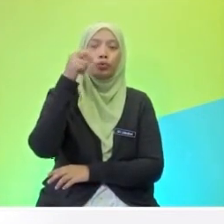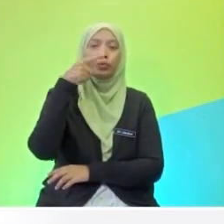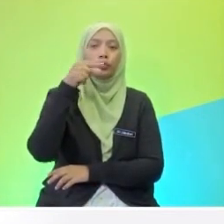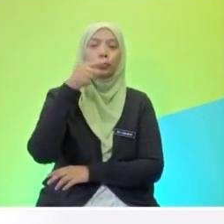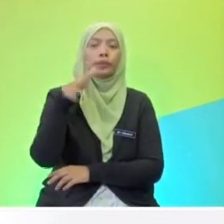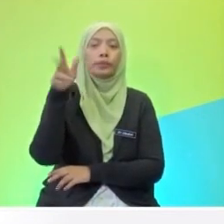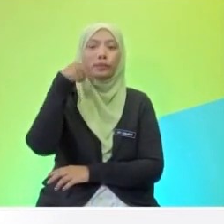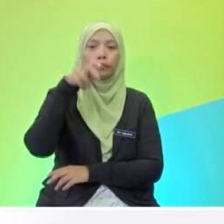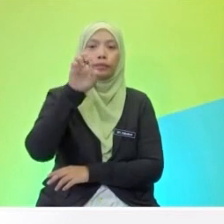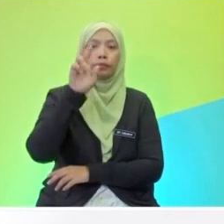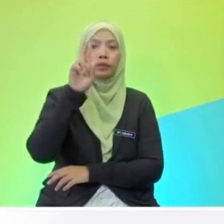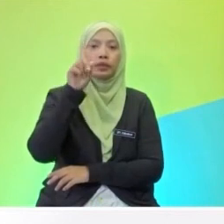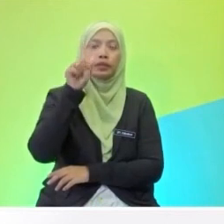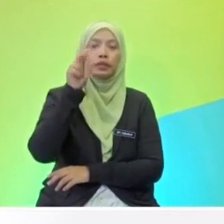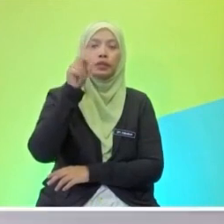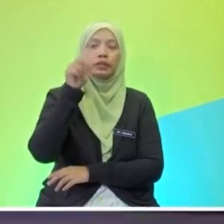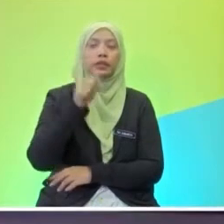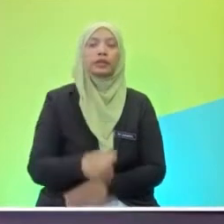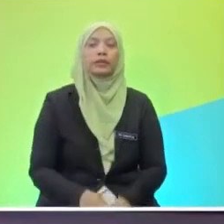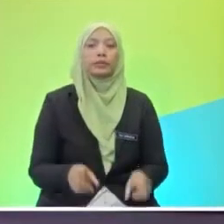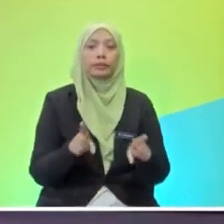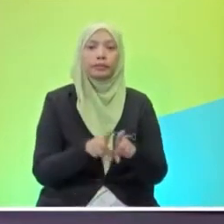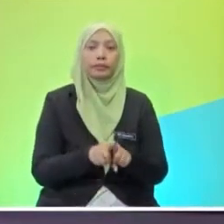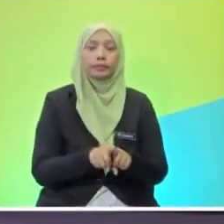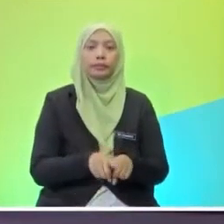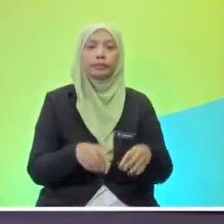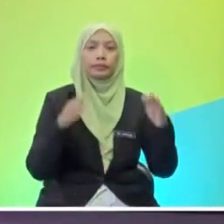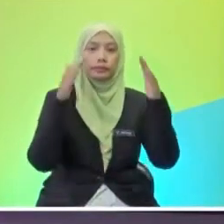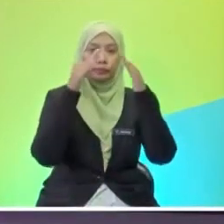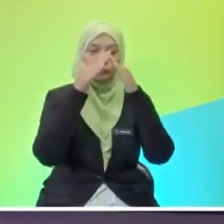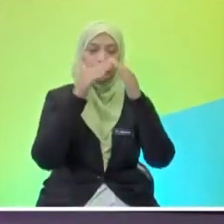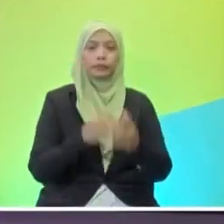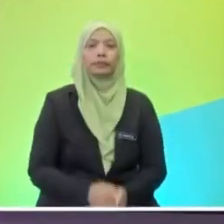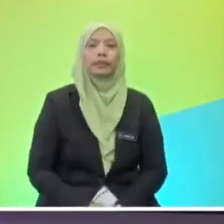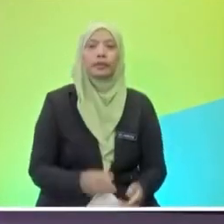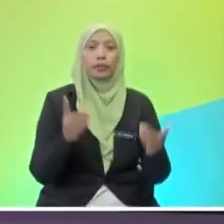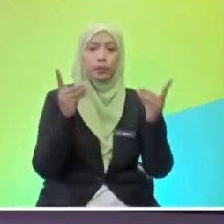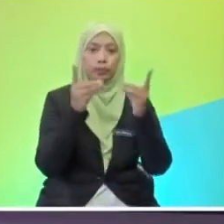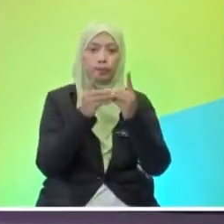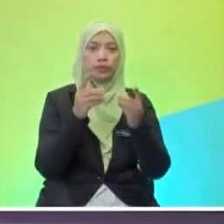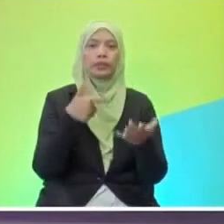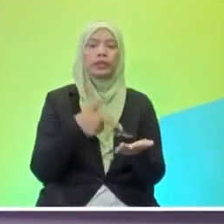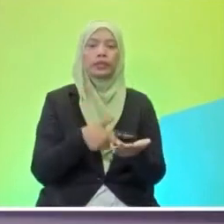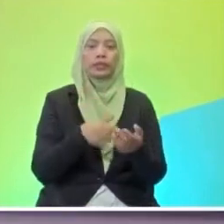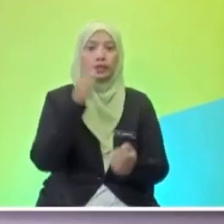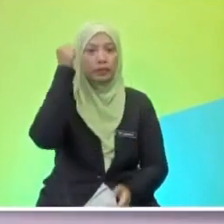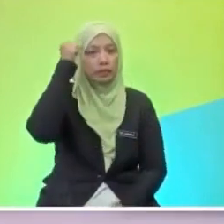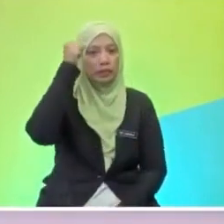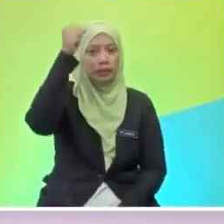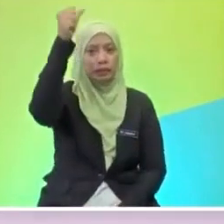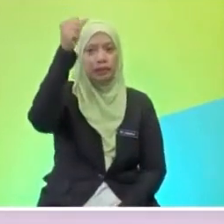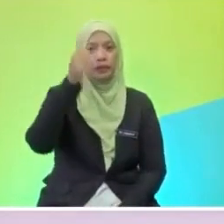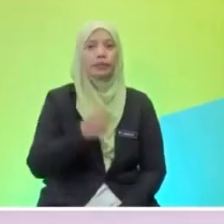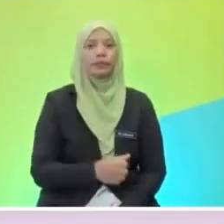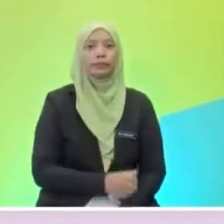juga anda yang setia berada di rumah menuntun di TV yang Sampai berjumpa lagi di lain masa di lain ketika Assalamualaikum dan salam